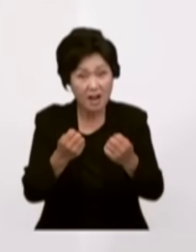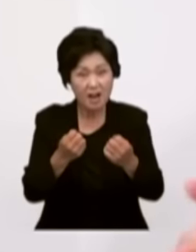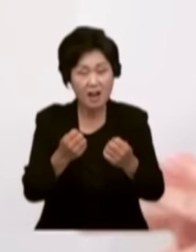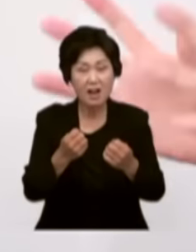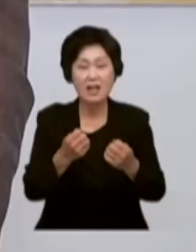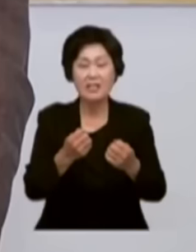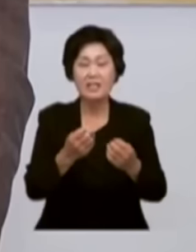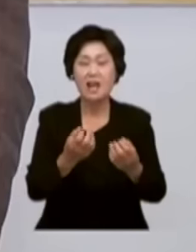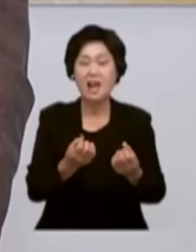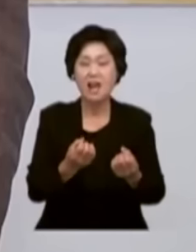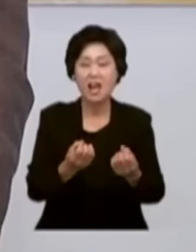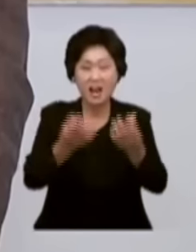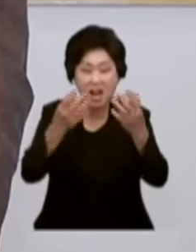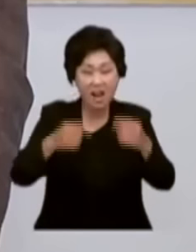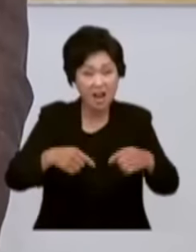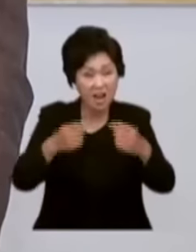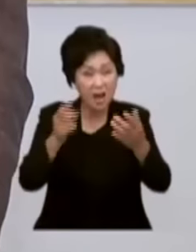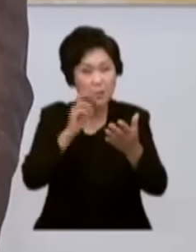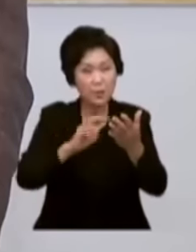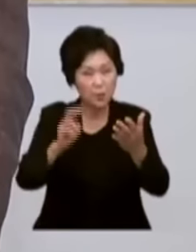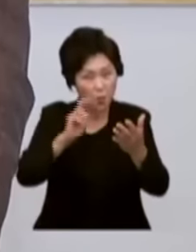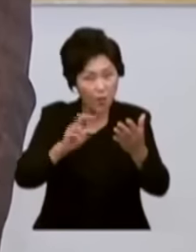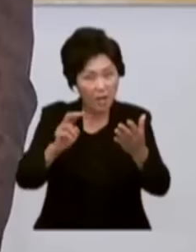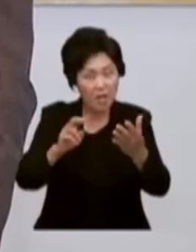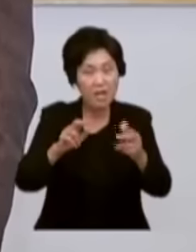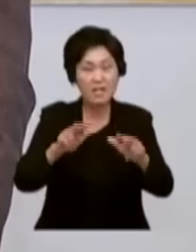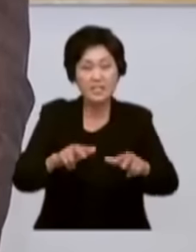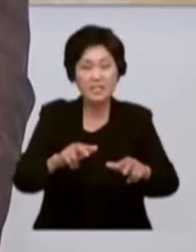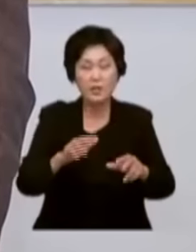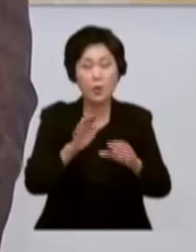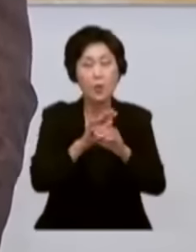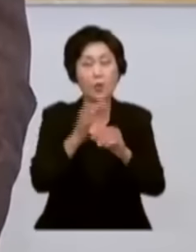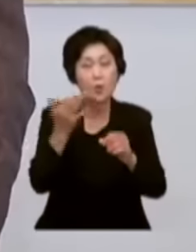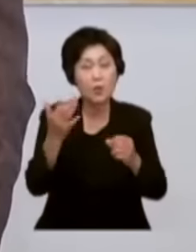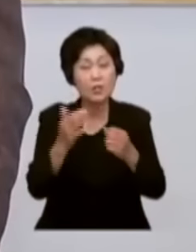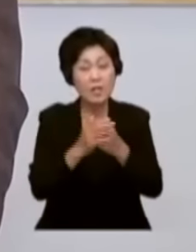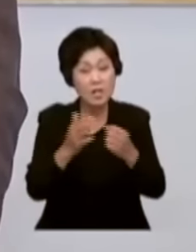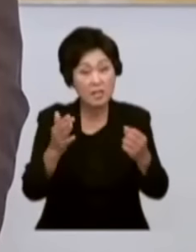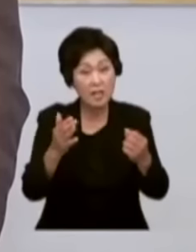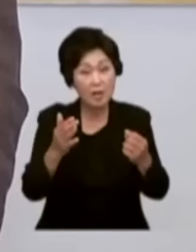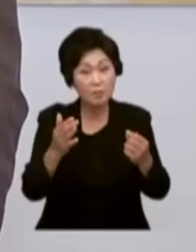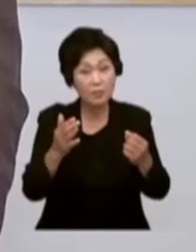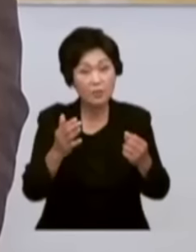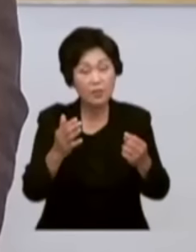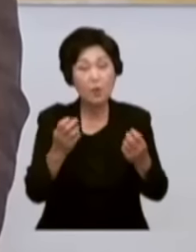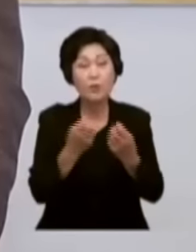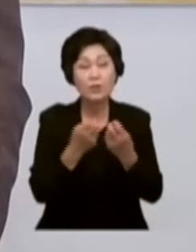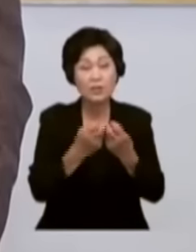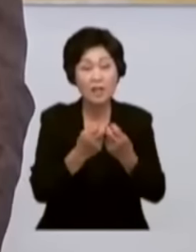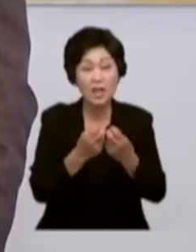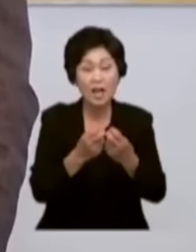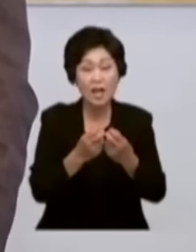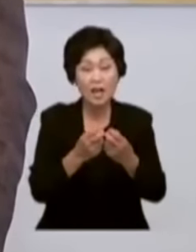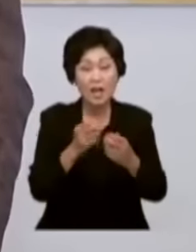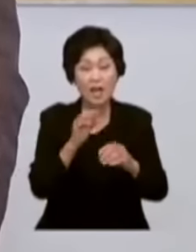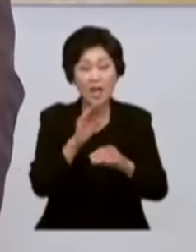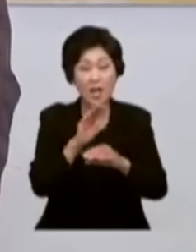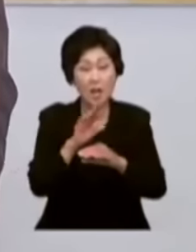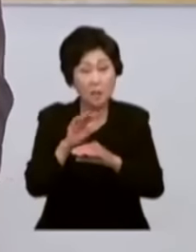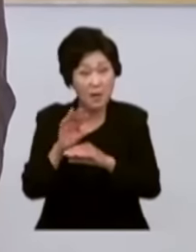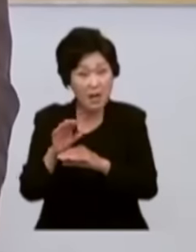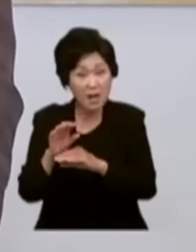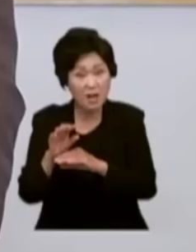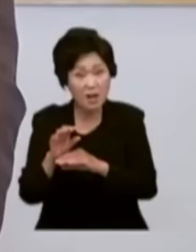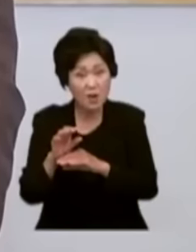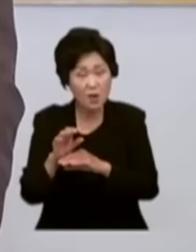많았죠. 그랬죠. 예, 근데 지금 코로나 상황이라 예. 살쪘잖아요. 저. 행사도 그렇고 방송도 야외로 가시는